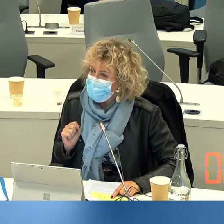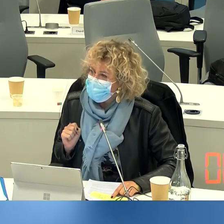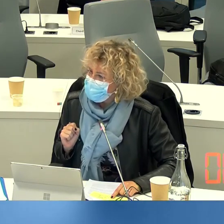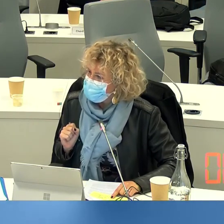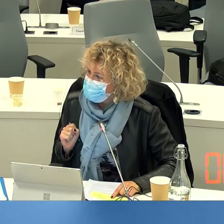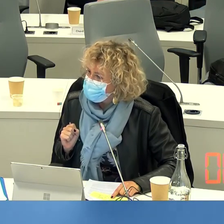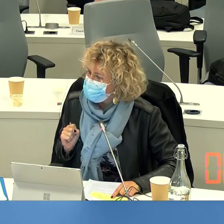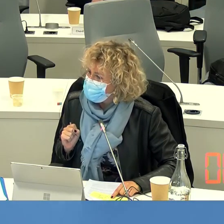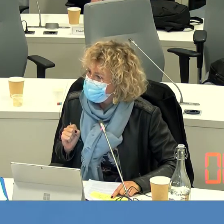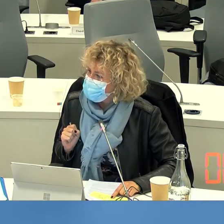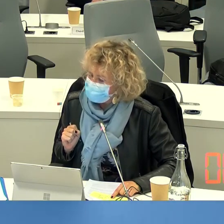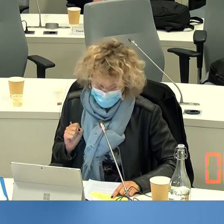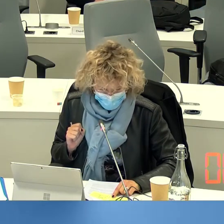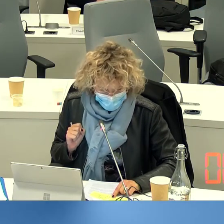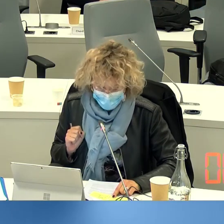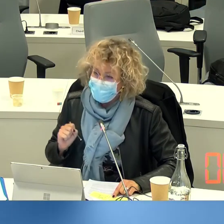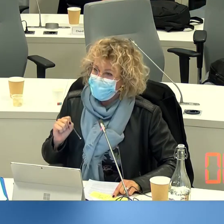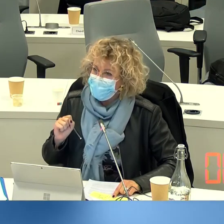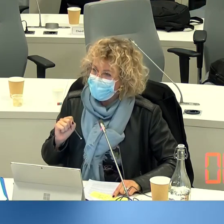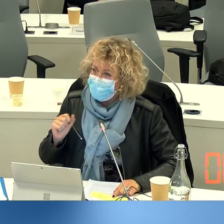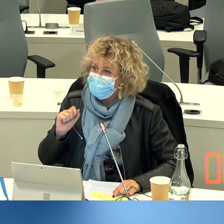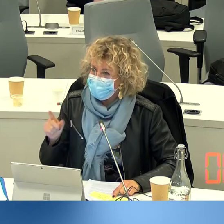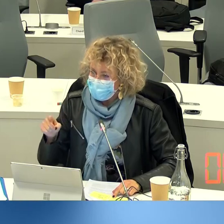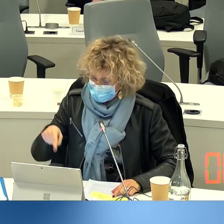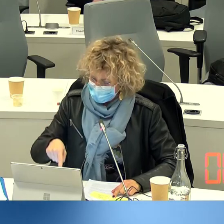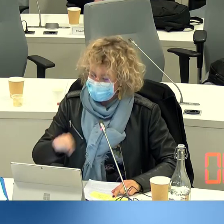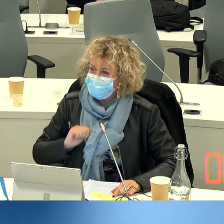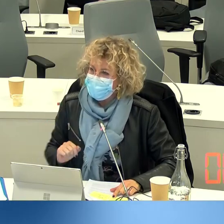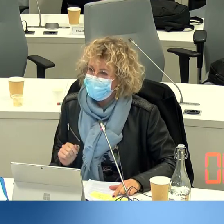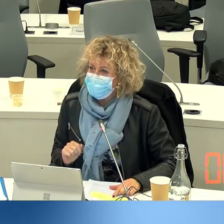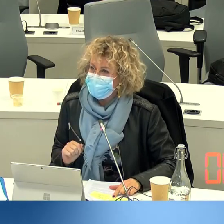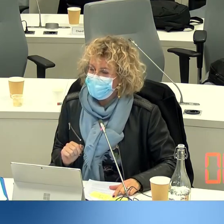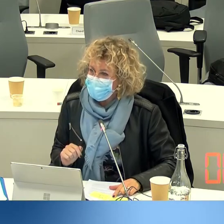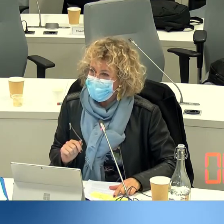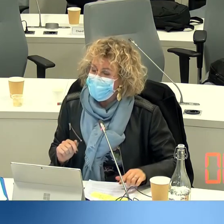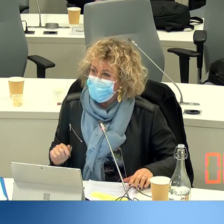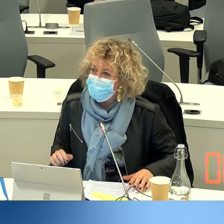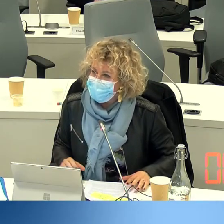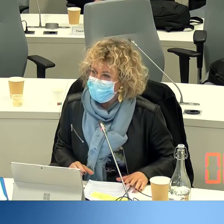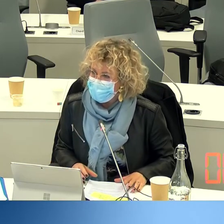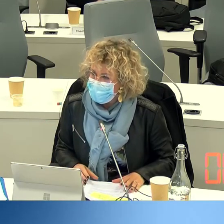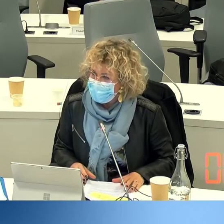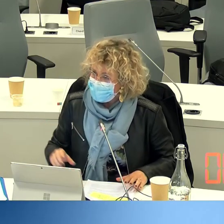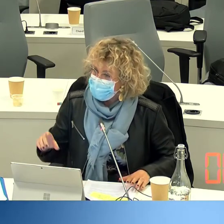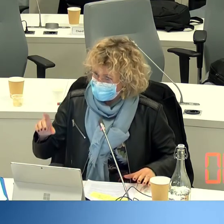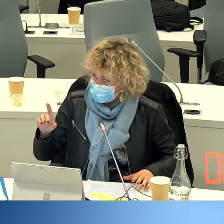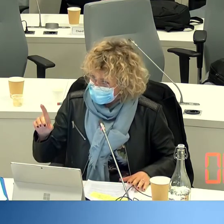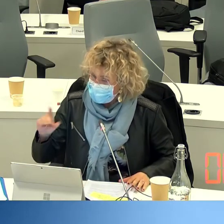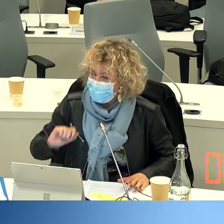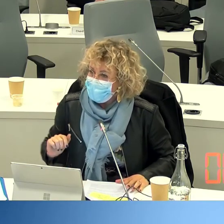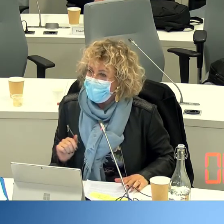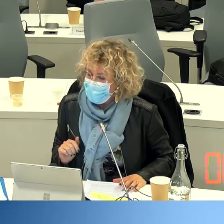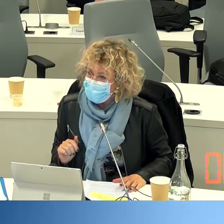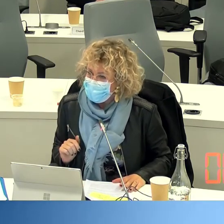de la protection de la fonction publique et le rsi qui est cette dernière délibération le rapport social unique c'est aussi